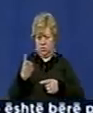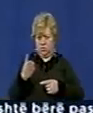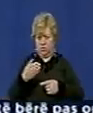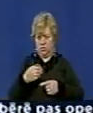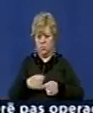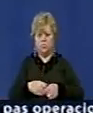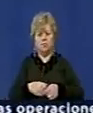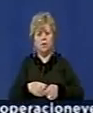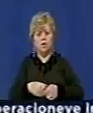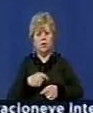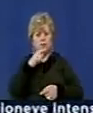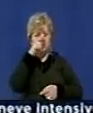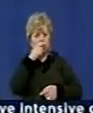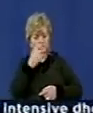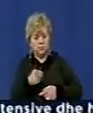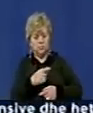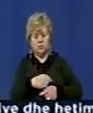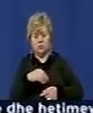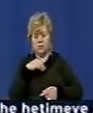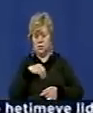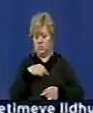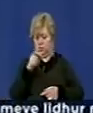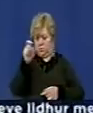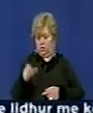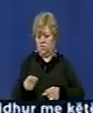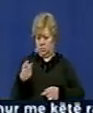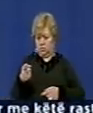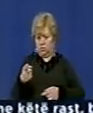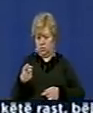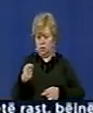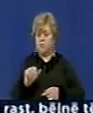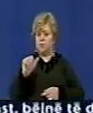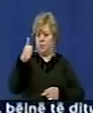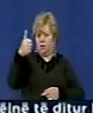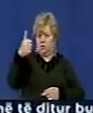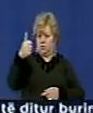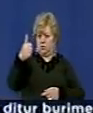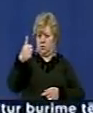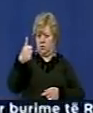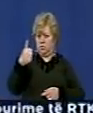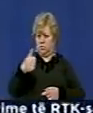shes moral dhe etik. Një njeri i cili mas pari...